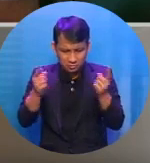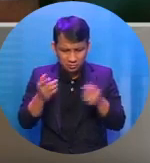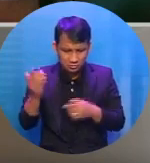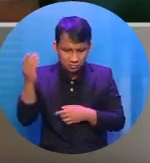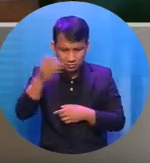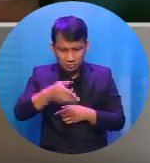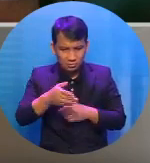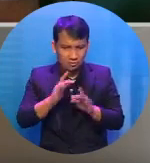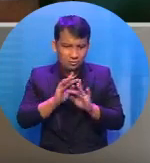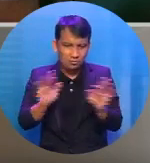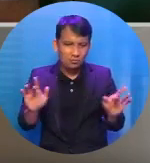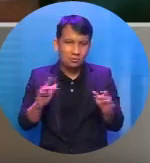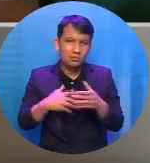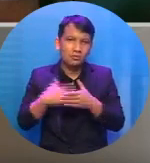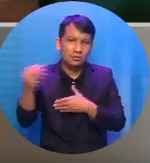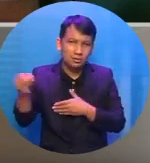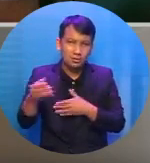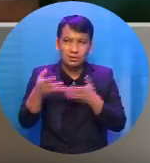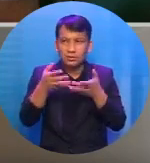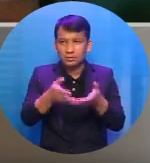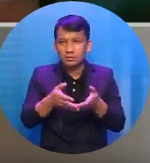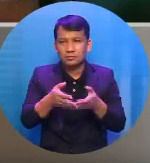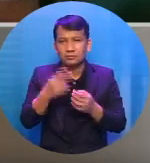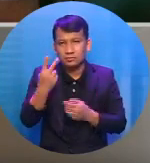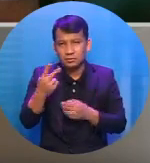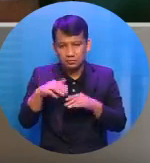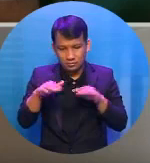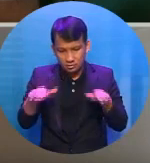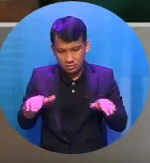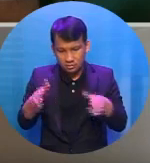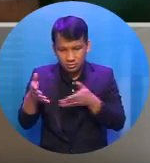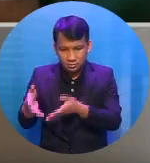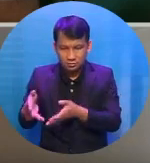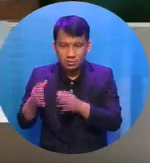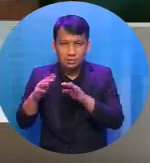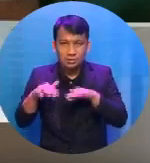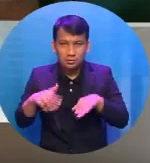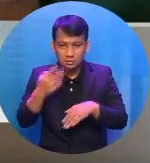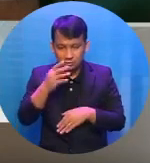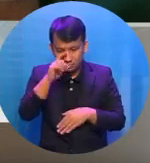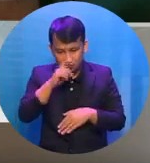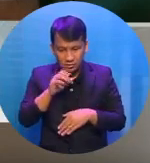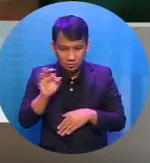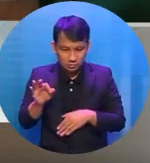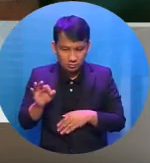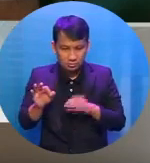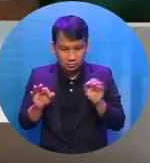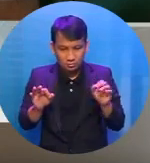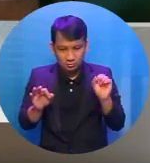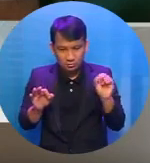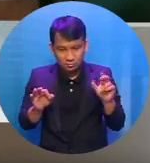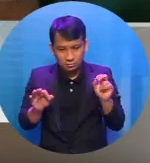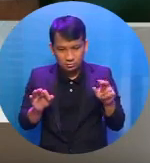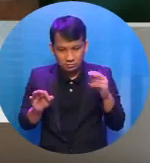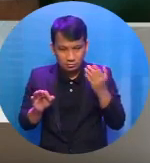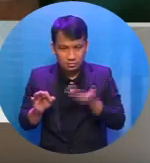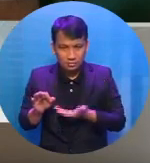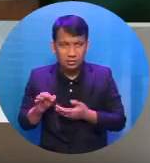ko po dito, wala na po siya, naiwan po lang dito yung dalawa kong anak, yung 9 years old saka 12 years old